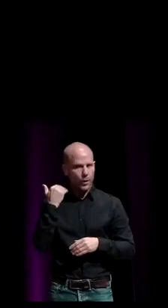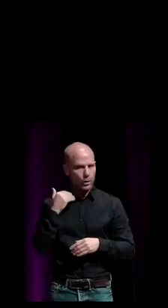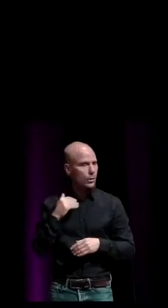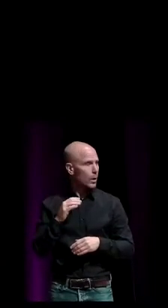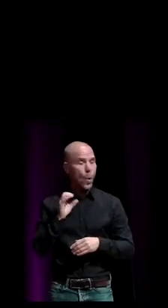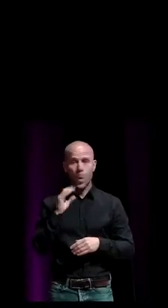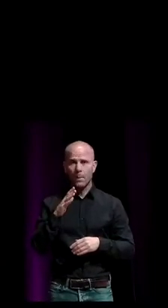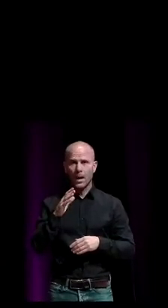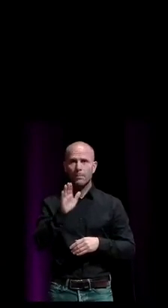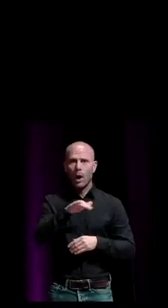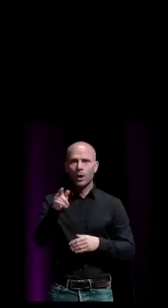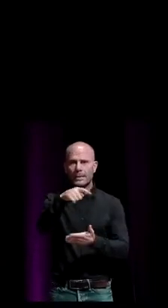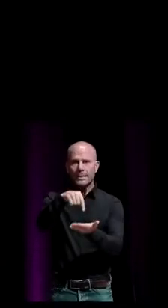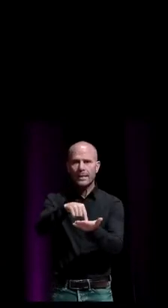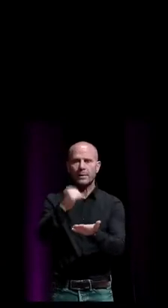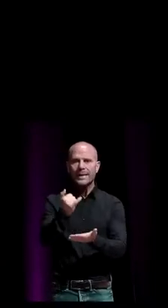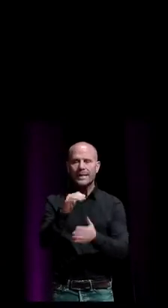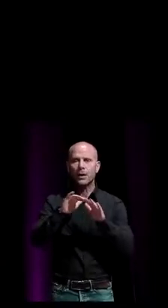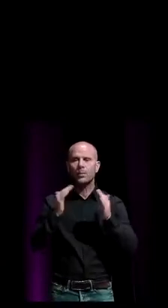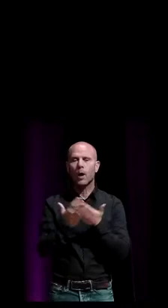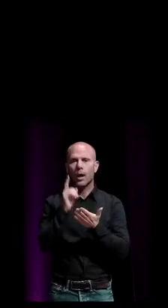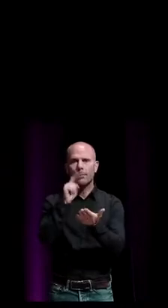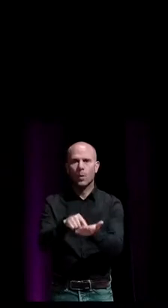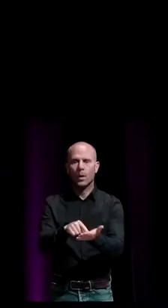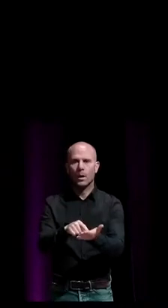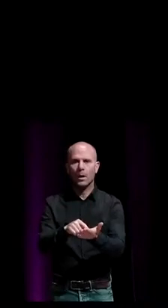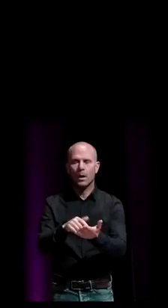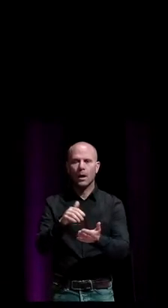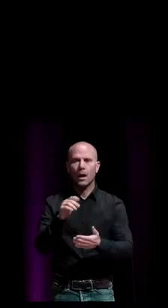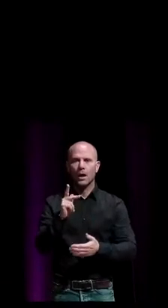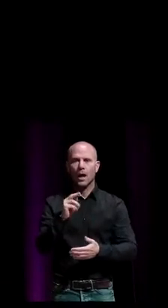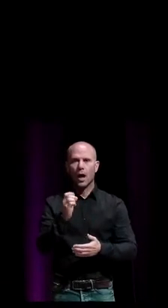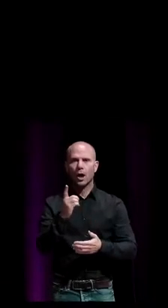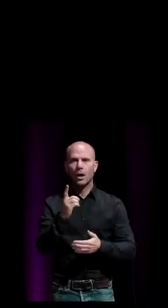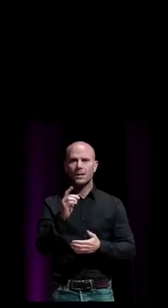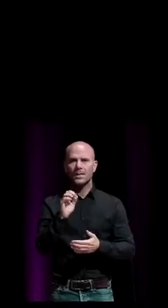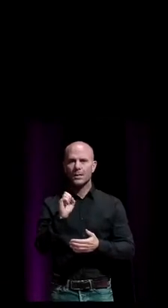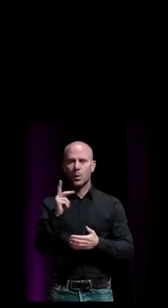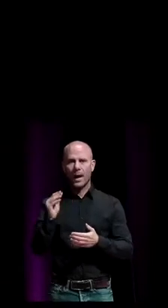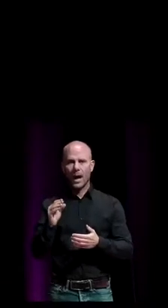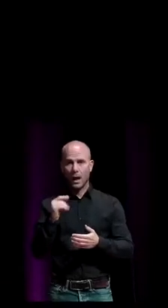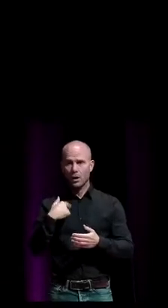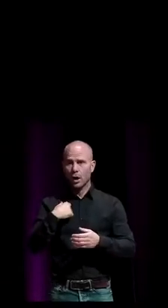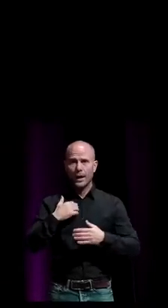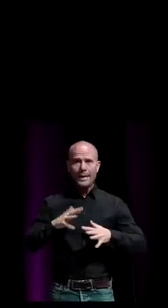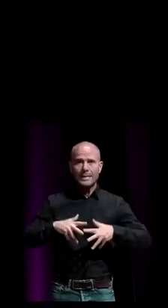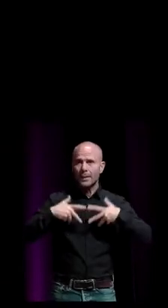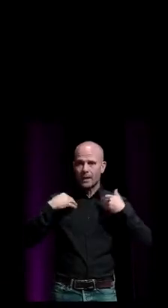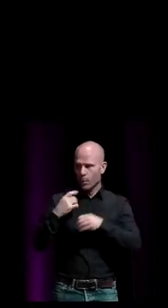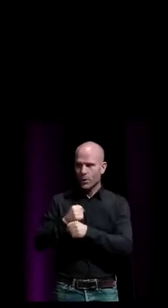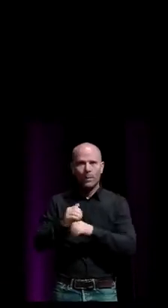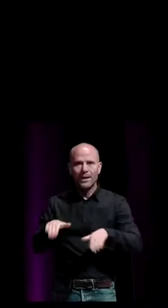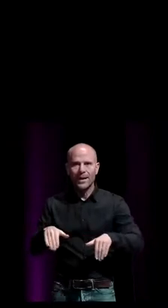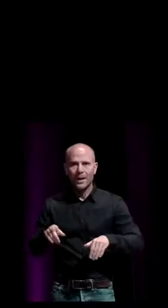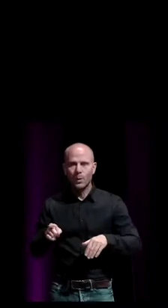in barnet i centrum av de globala målen? Och återigen, Karlskoga blir så oerhört inspirerad. De jobbar ju på det här sättet redan. Och de har